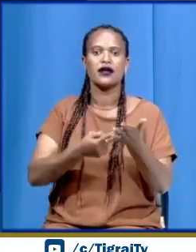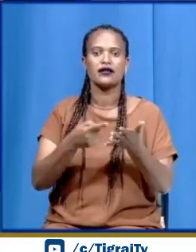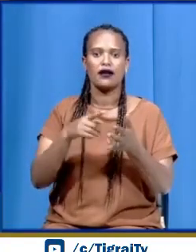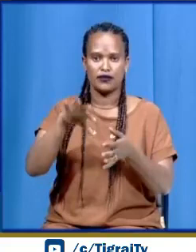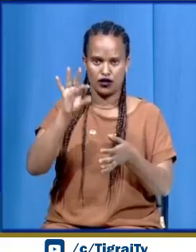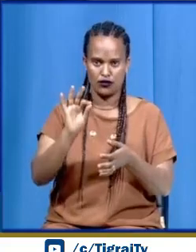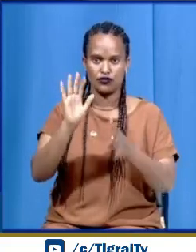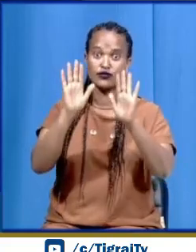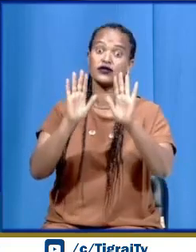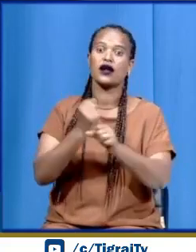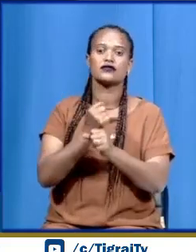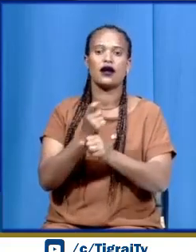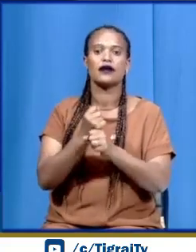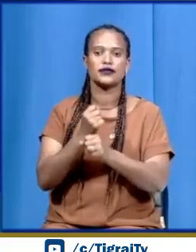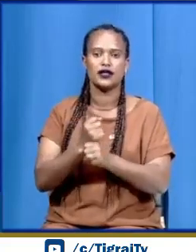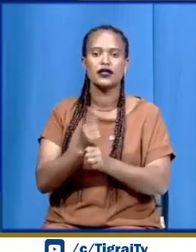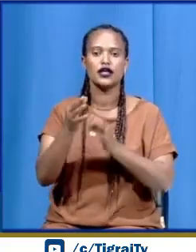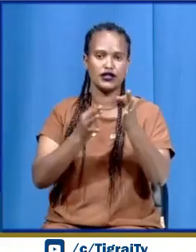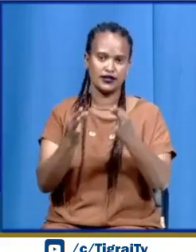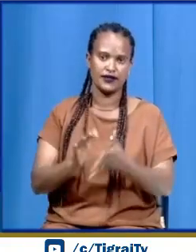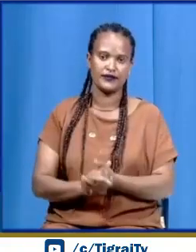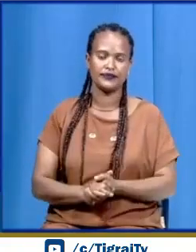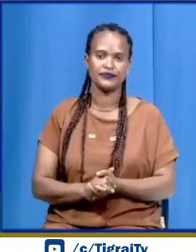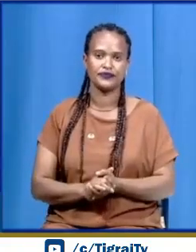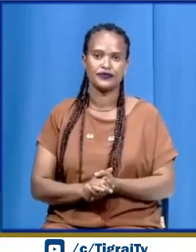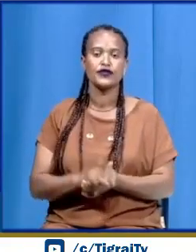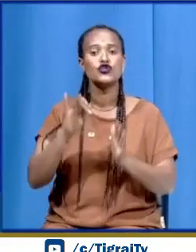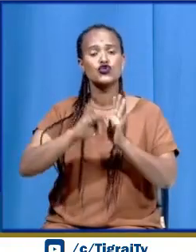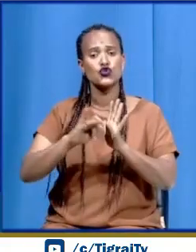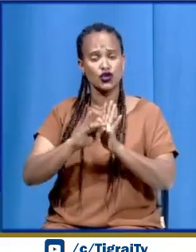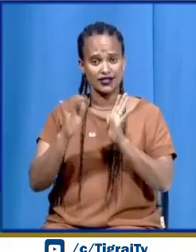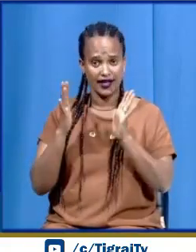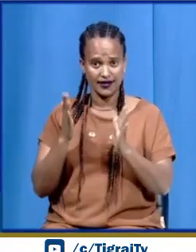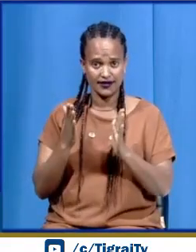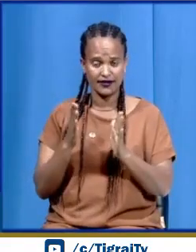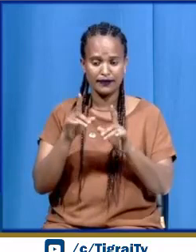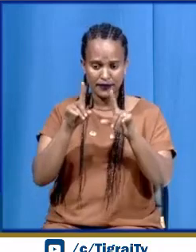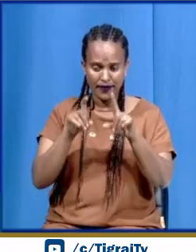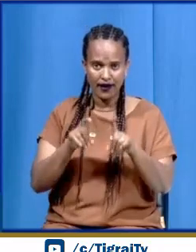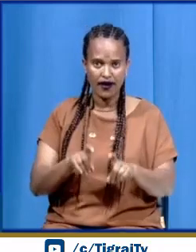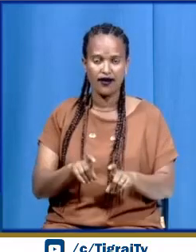ምርካቡ ዝናኣድ ስራሕ ከም ዝሰርሐ ገሊፀን ጀኖሳይድ ምርመራ